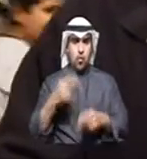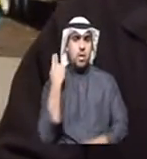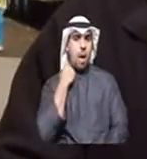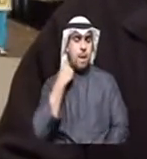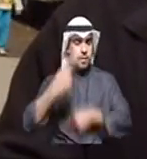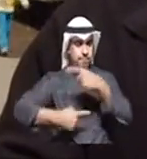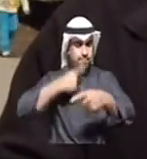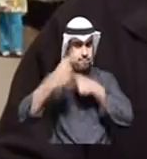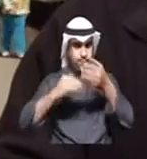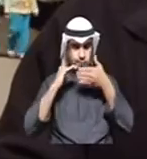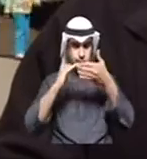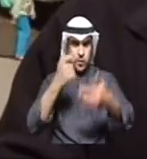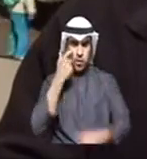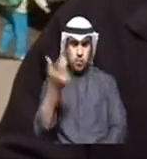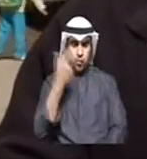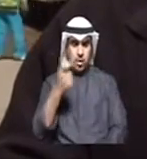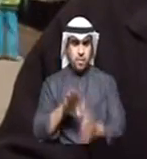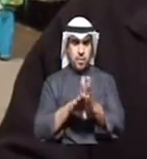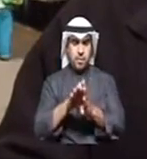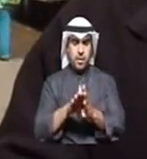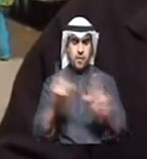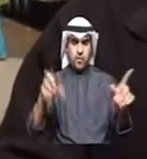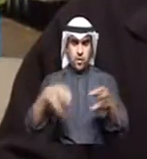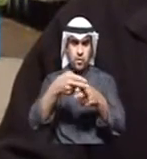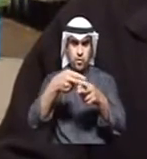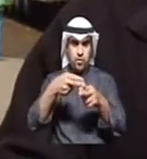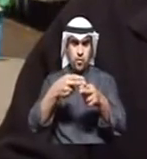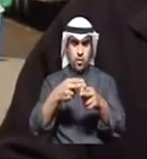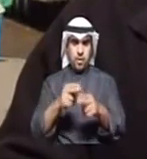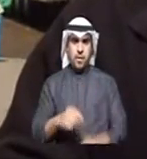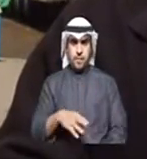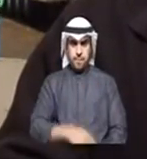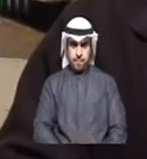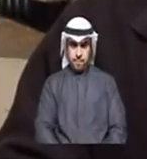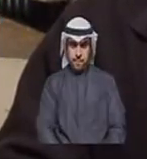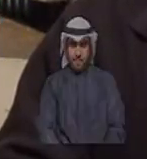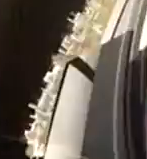الخير الكويتية. من داخل مدينة الموصل، عاصم الحمداني، تلفزيون دولة الكويت.